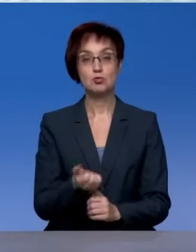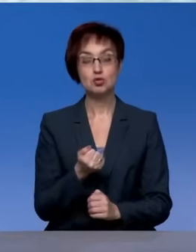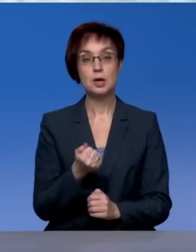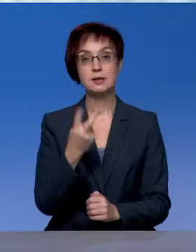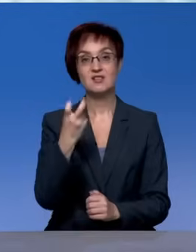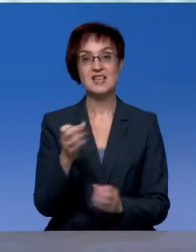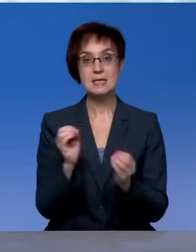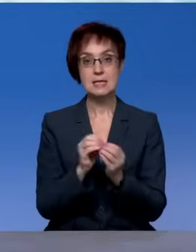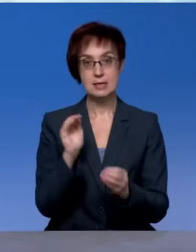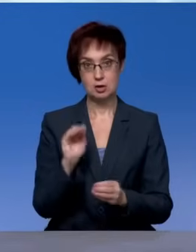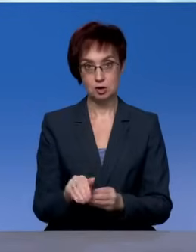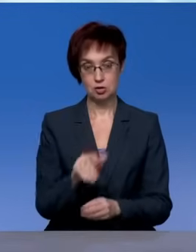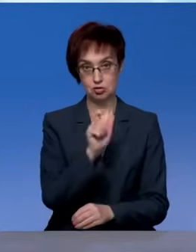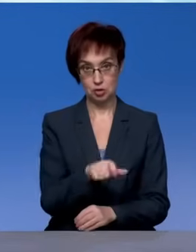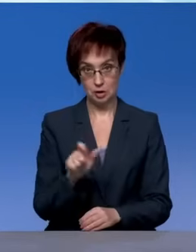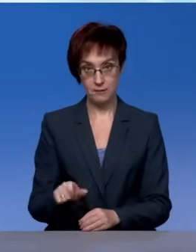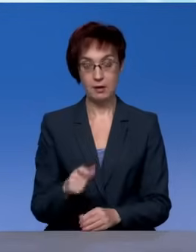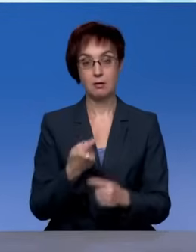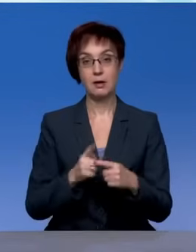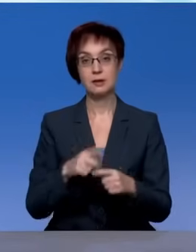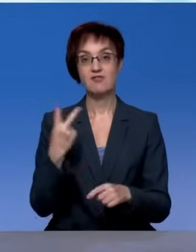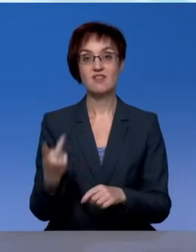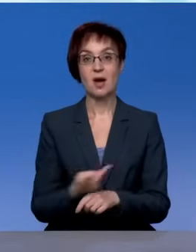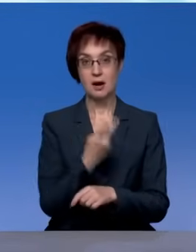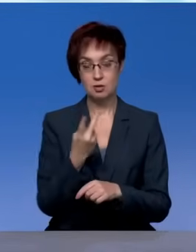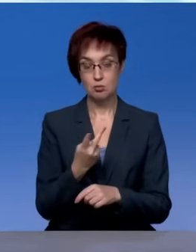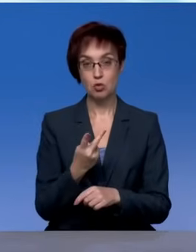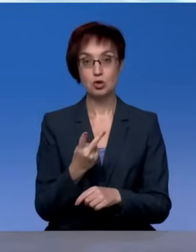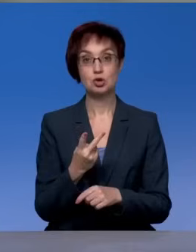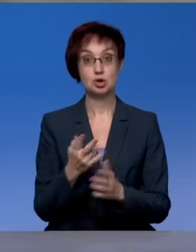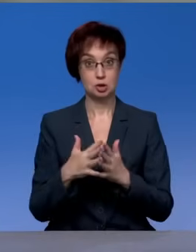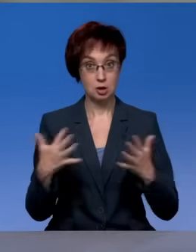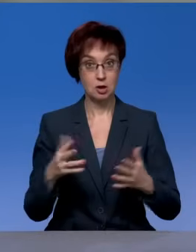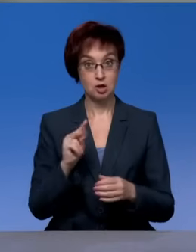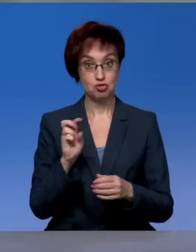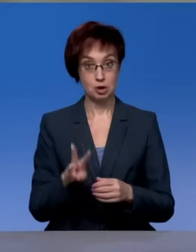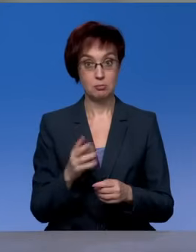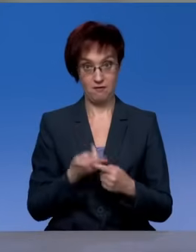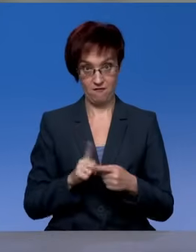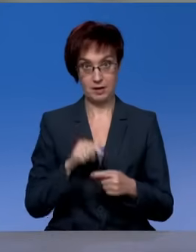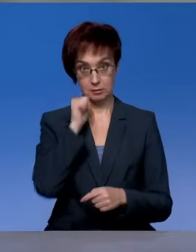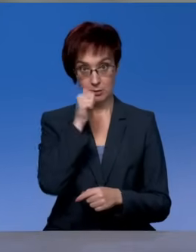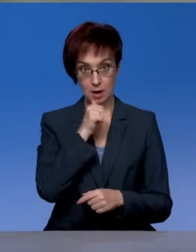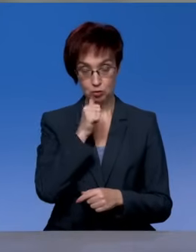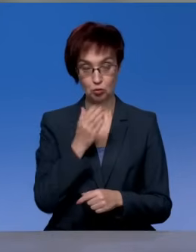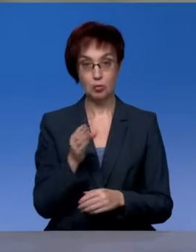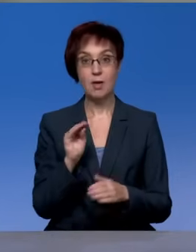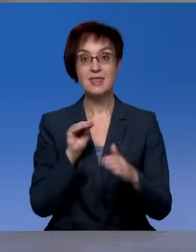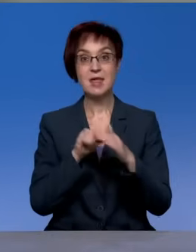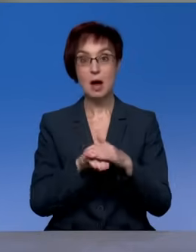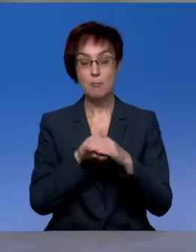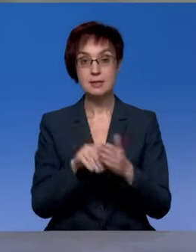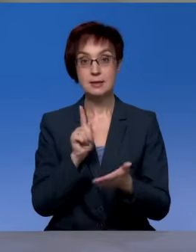Это почти в два раза больше, чем в году текущем, подсчитали специалисты. Накопительная пенсия – ежемесячная